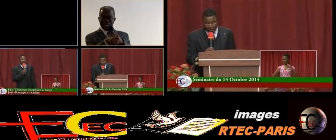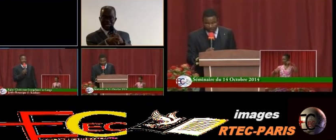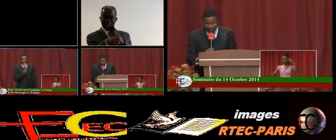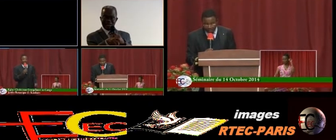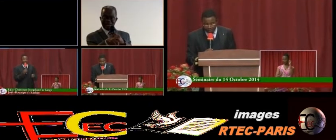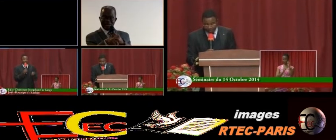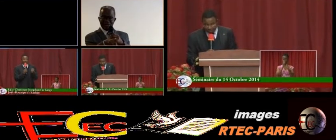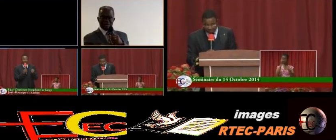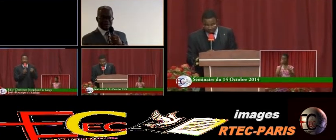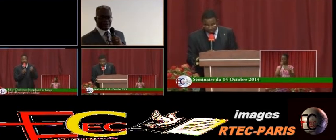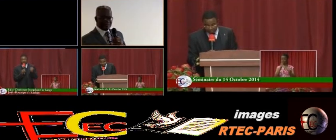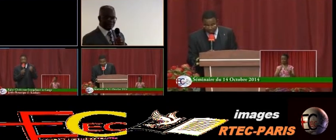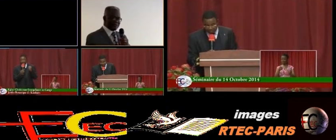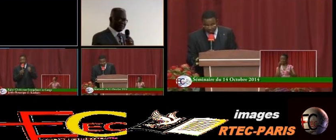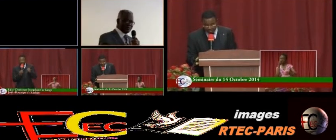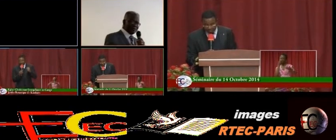plus que les